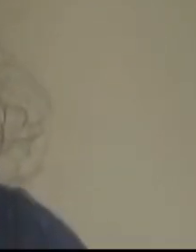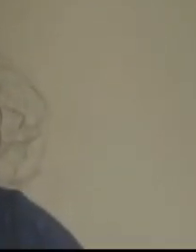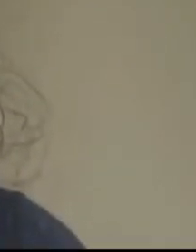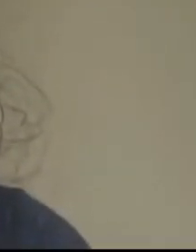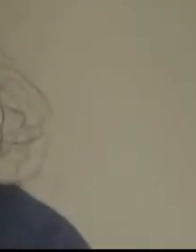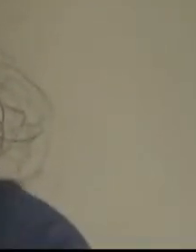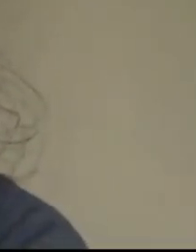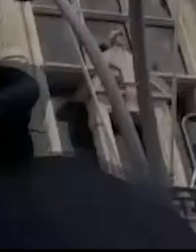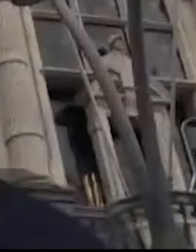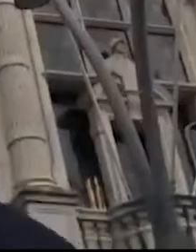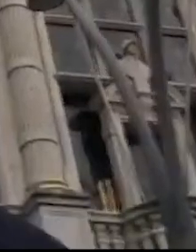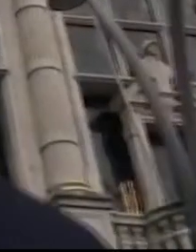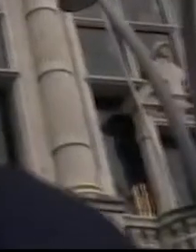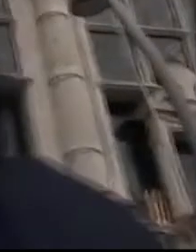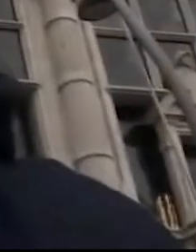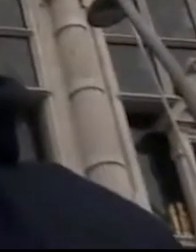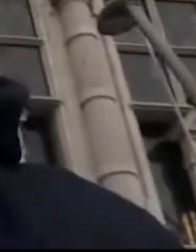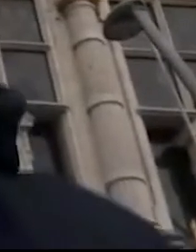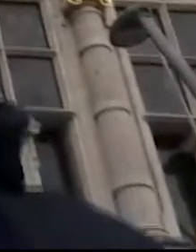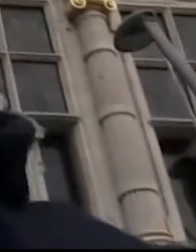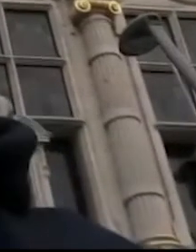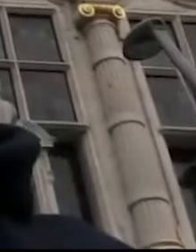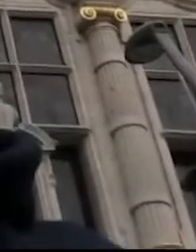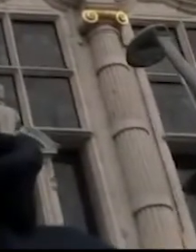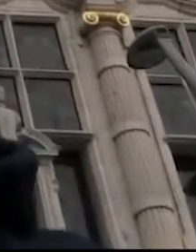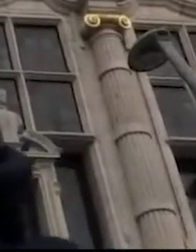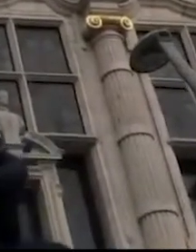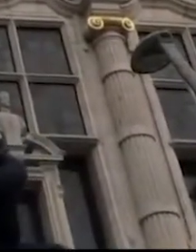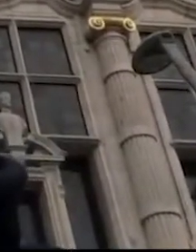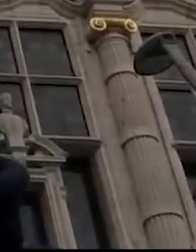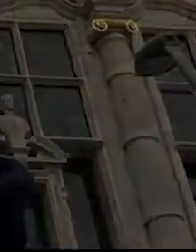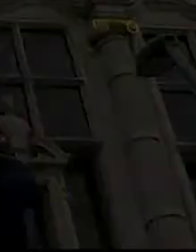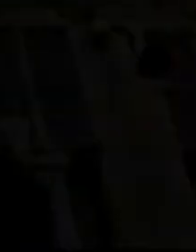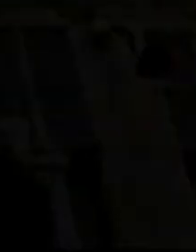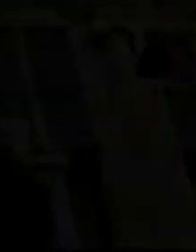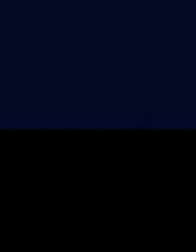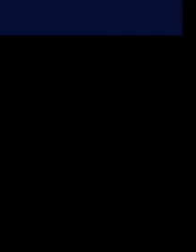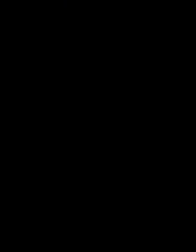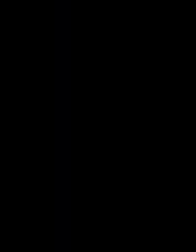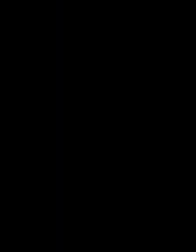جدید رو اعلام میکنم. Akademik yılın resmi olarak açıldığını ilan ederim.